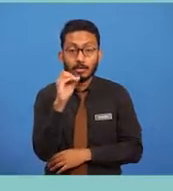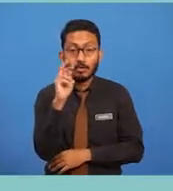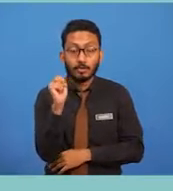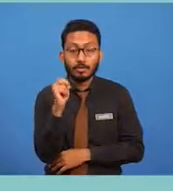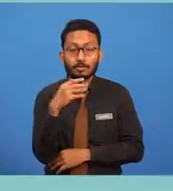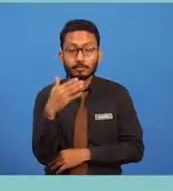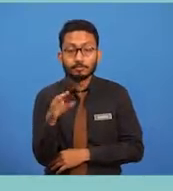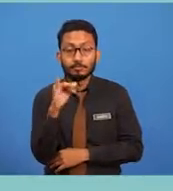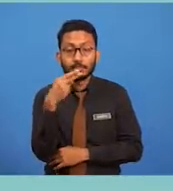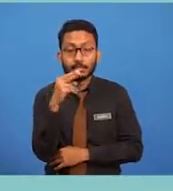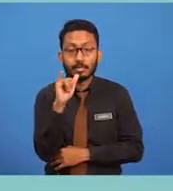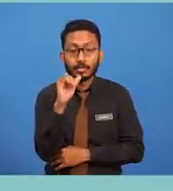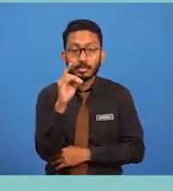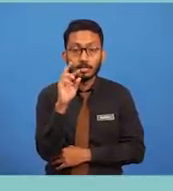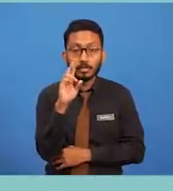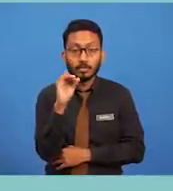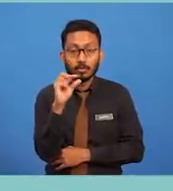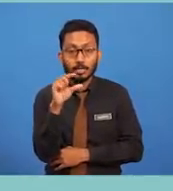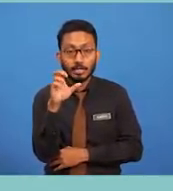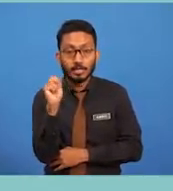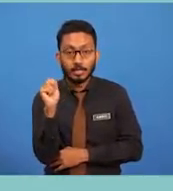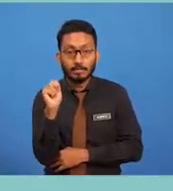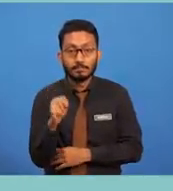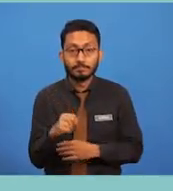air? Mari kita lihat.